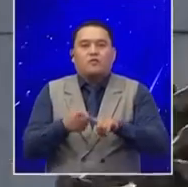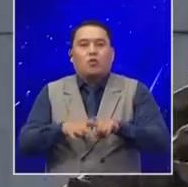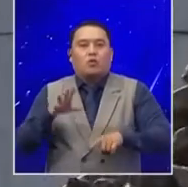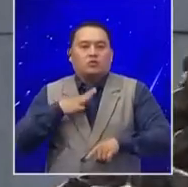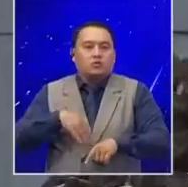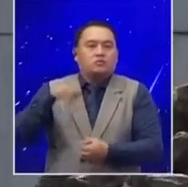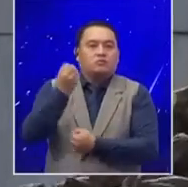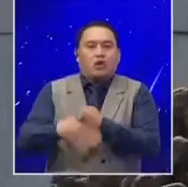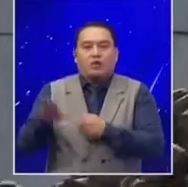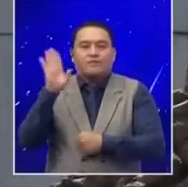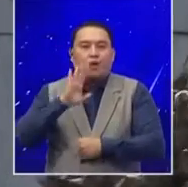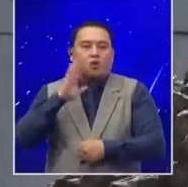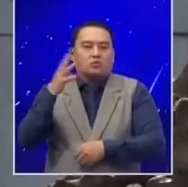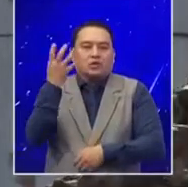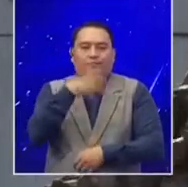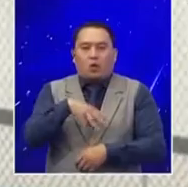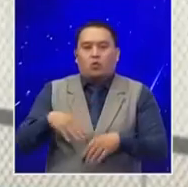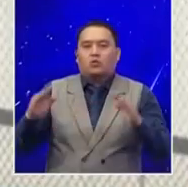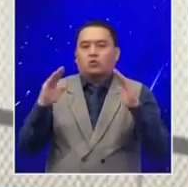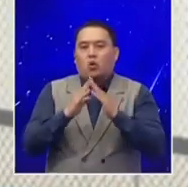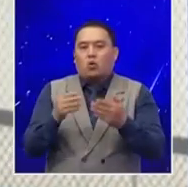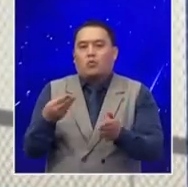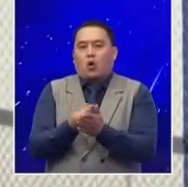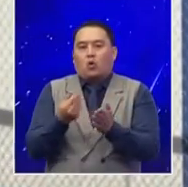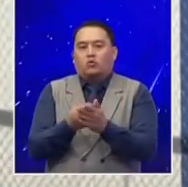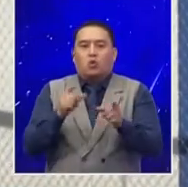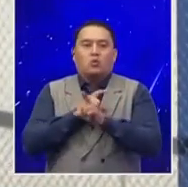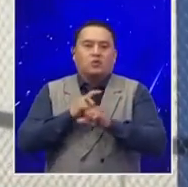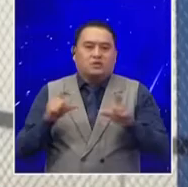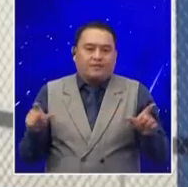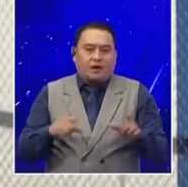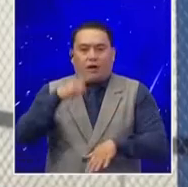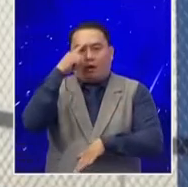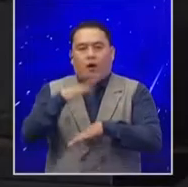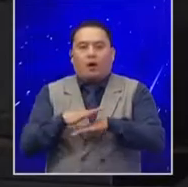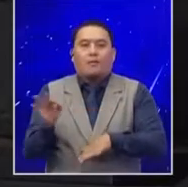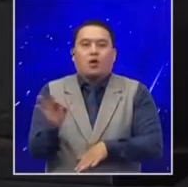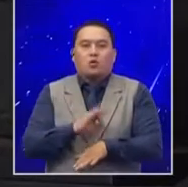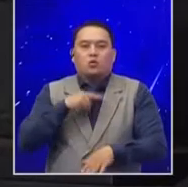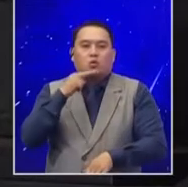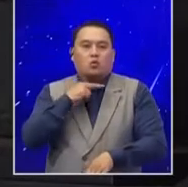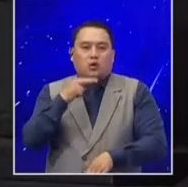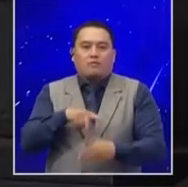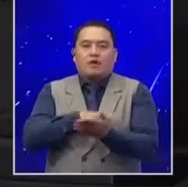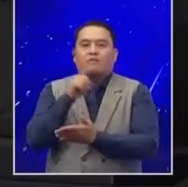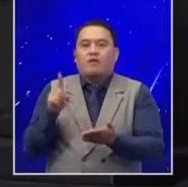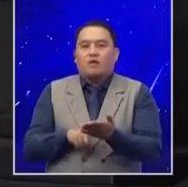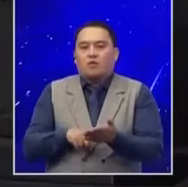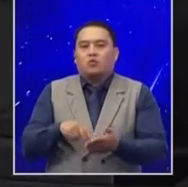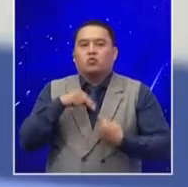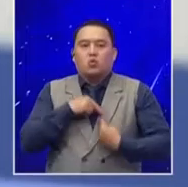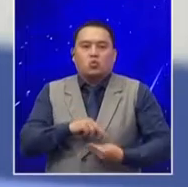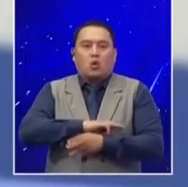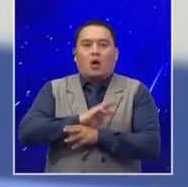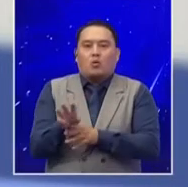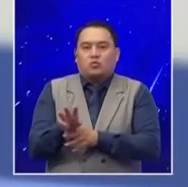дать централизованное тепло в жилой сектор и бюджетные учреждения. Вместе с тем особое внимание Аманды Кабаталов уделил